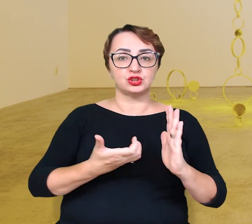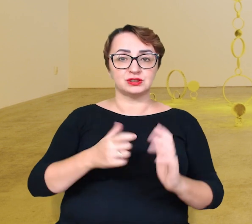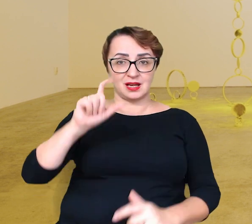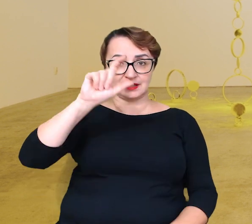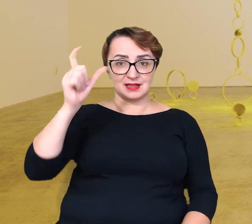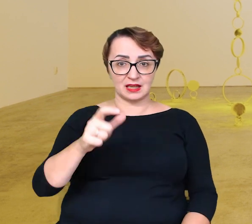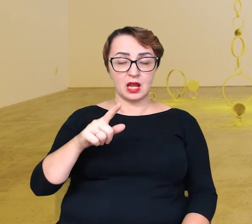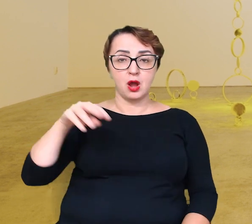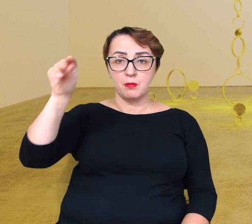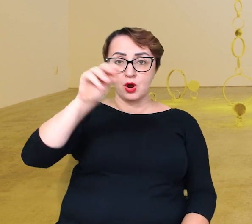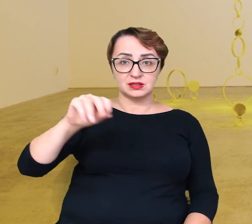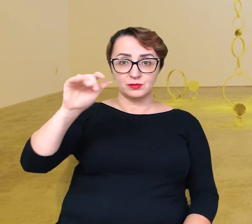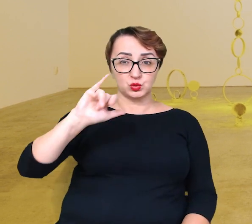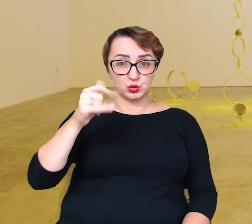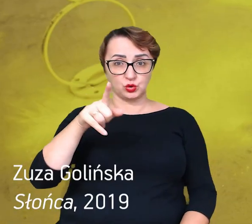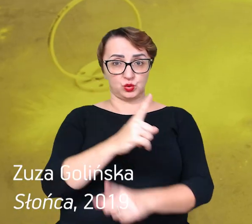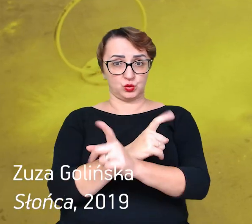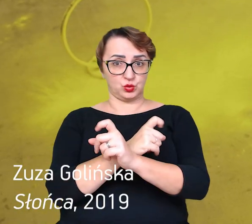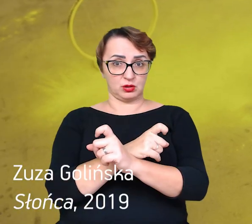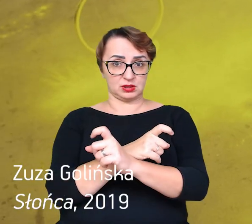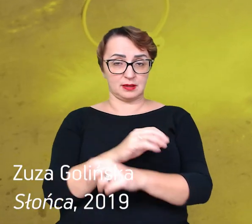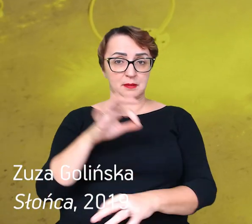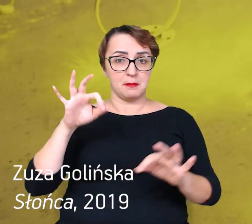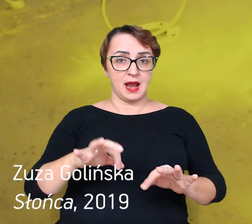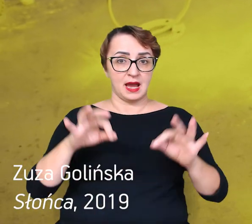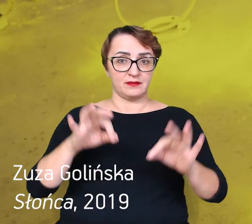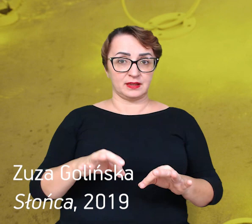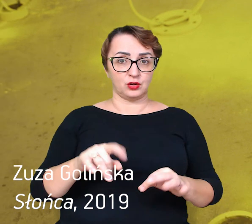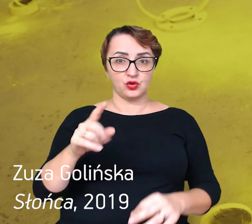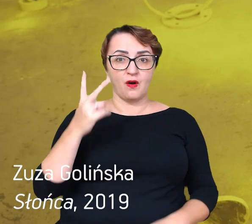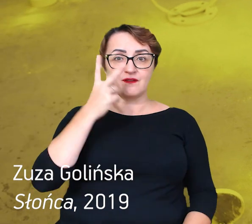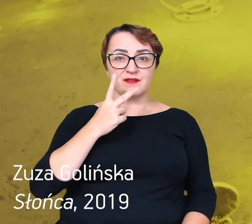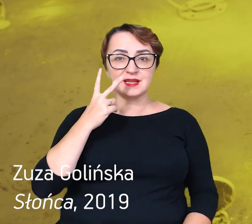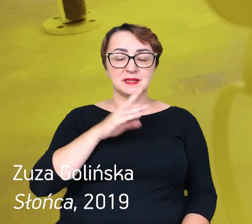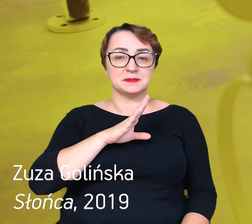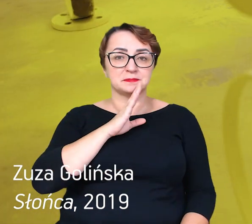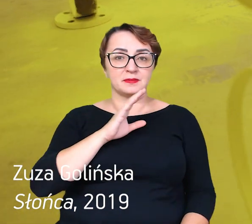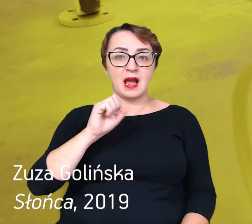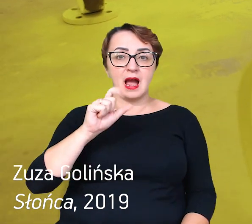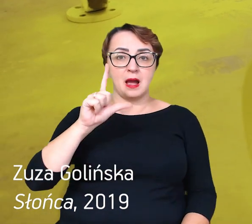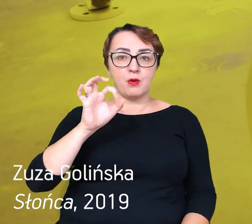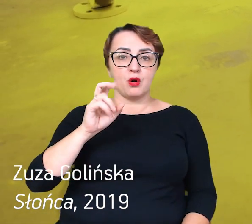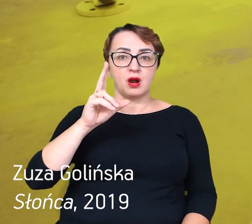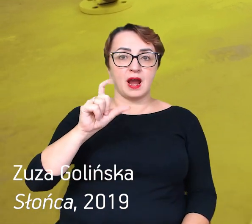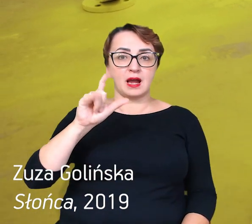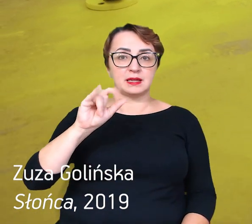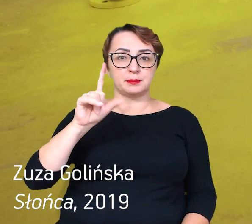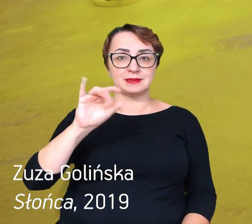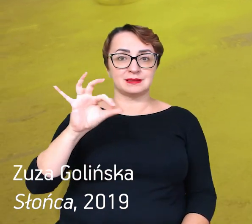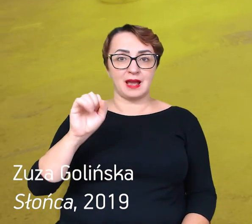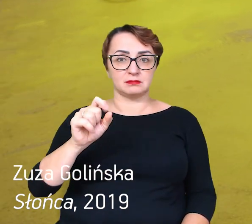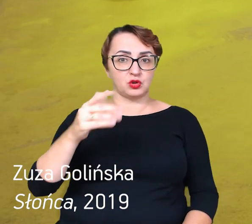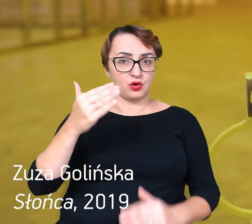posypanych trującym barwnikiem. Także jest to taka wizja już praktycznie apokaliptyczna, bo słońce,